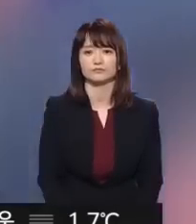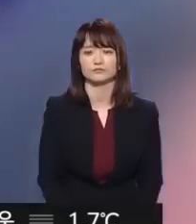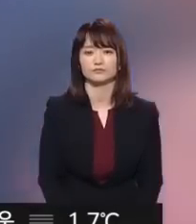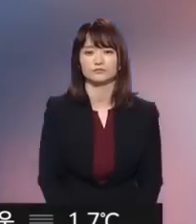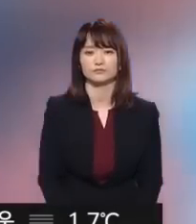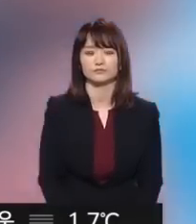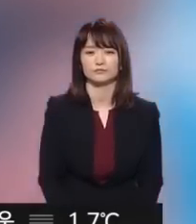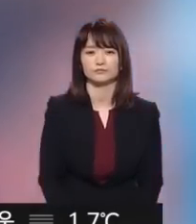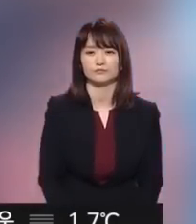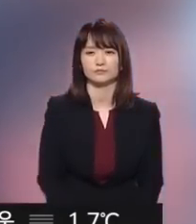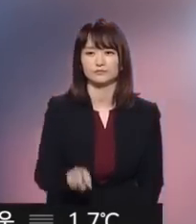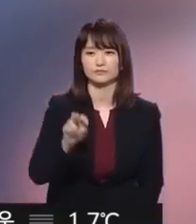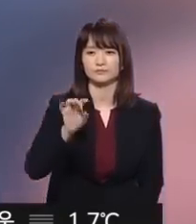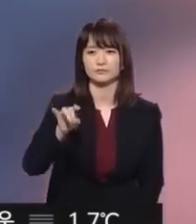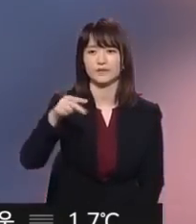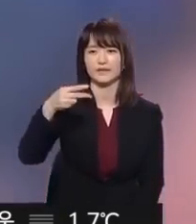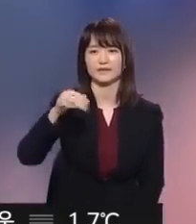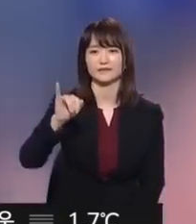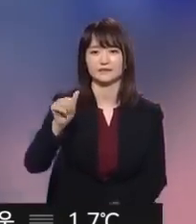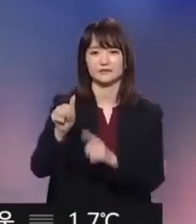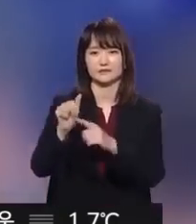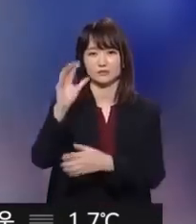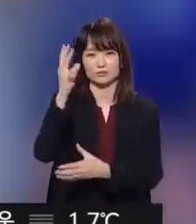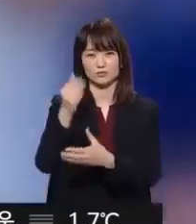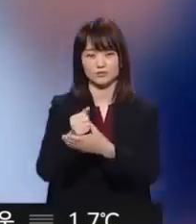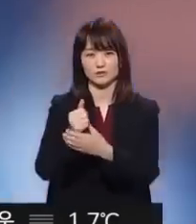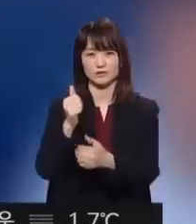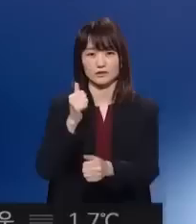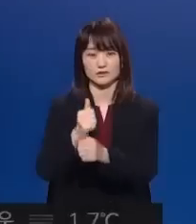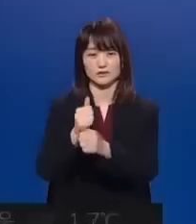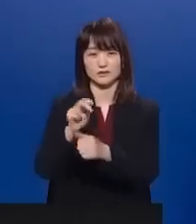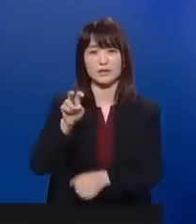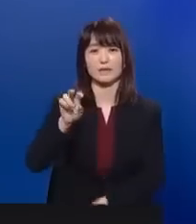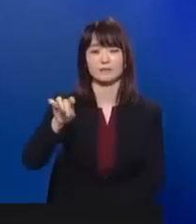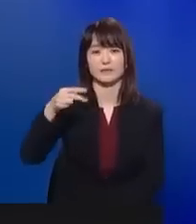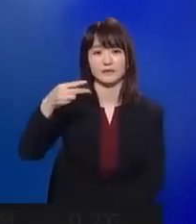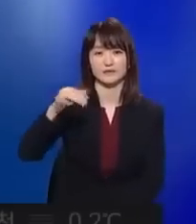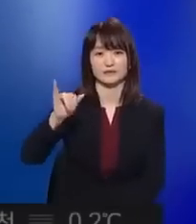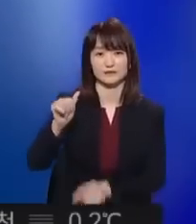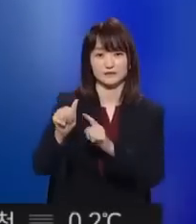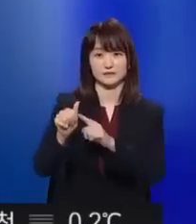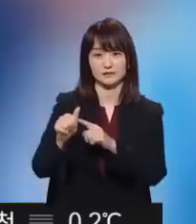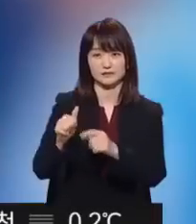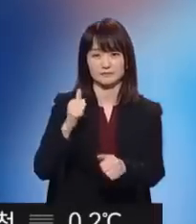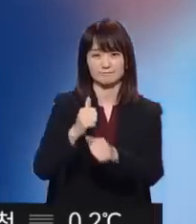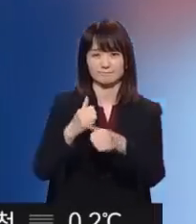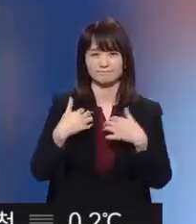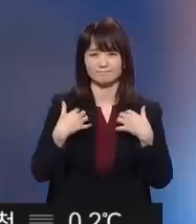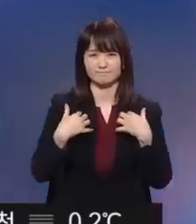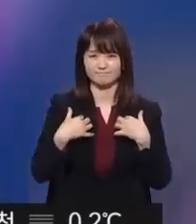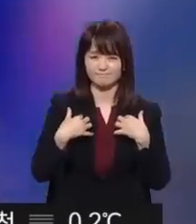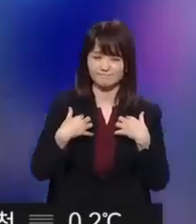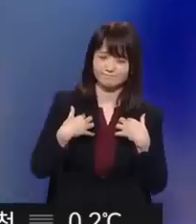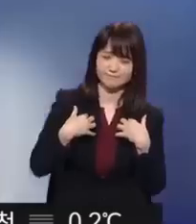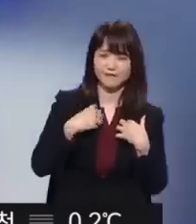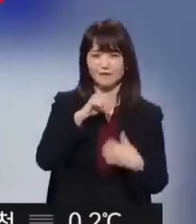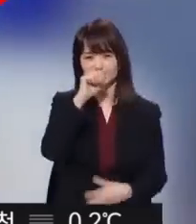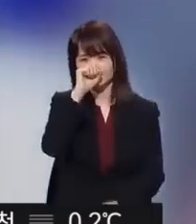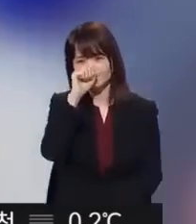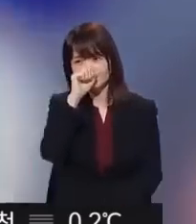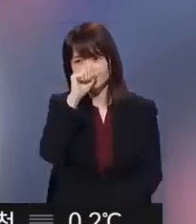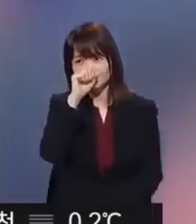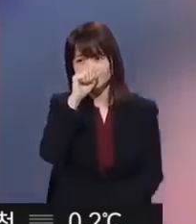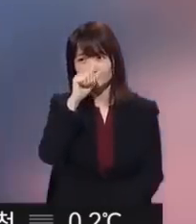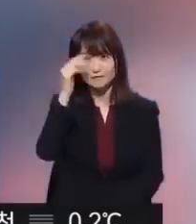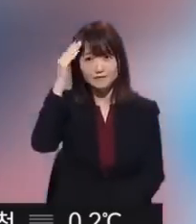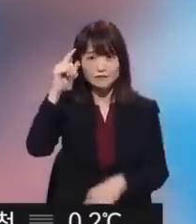자, 메시죠, 메시. 월드컵 우승을 차지한 리오넬 메시입니다. 다들 승리의 기쁨을 즐기는데 정신이 없이 보이죠? 근데